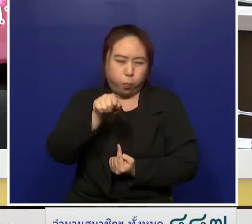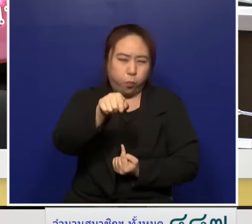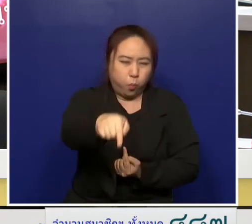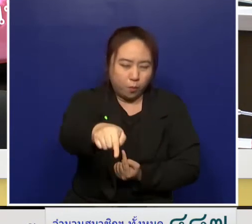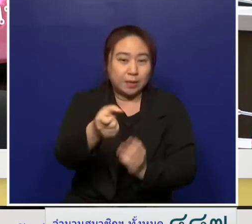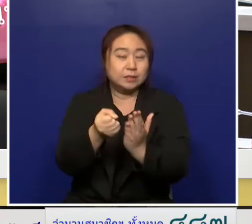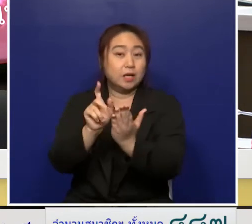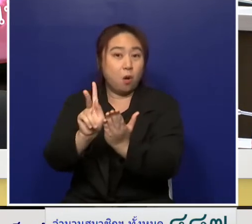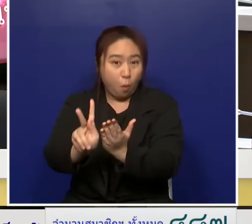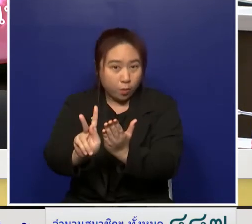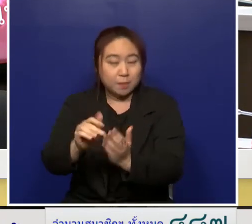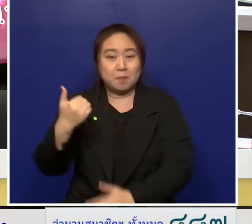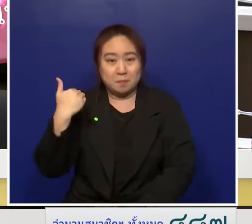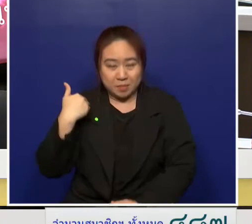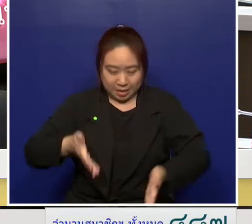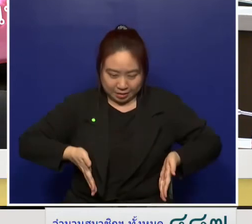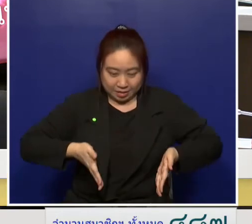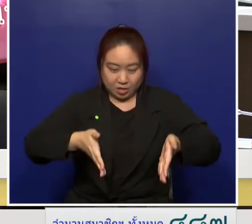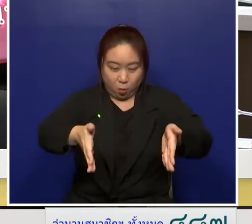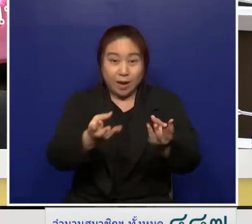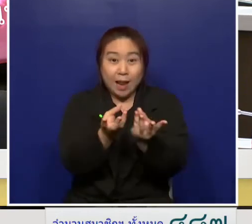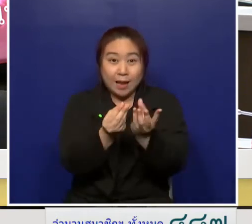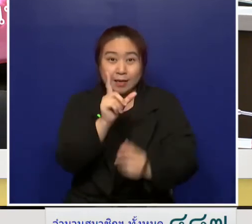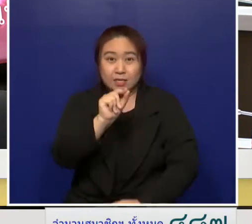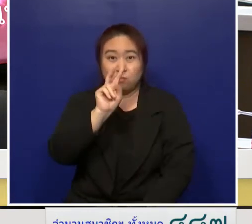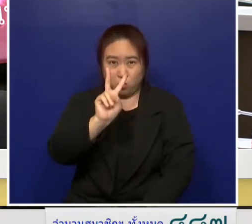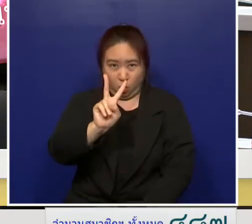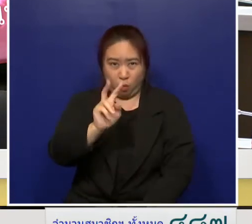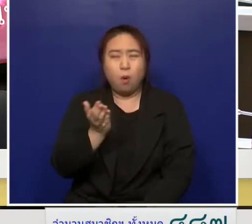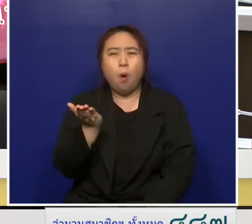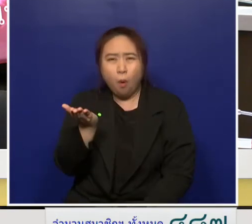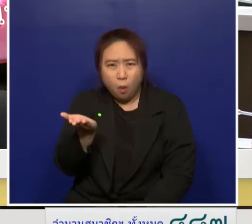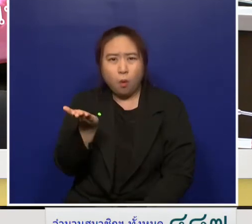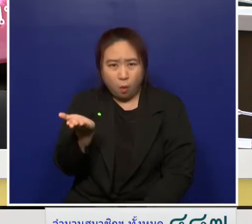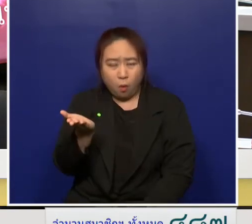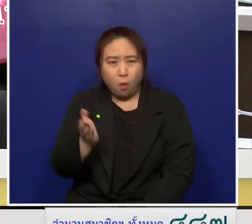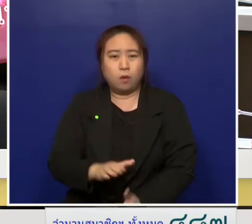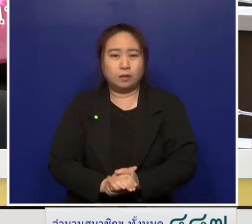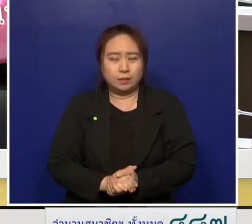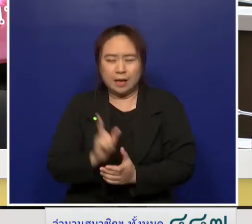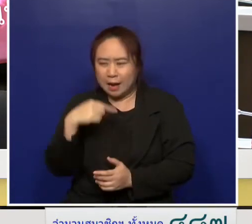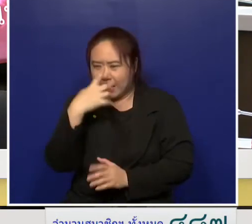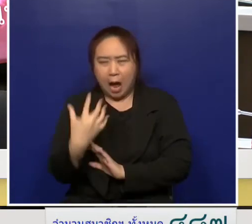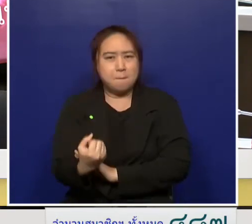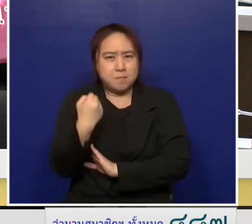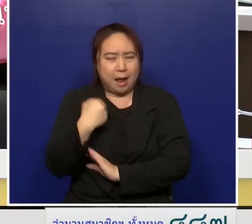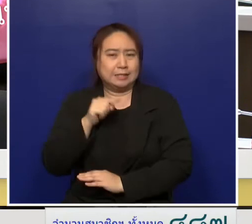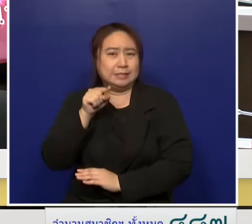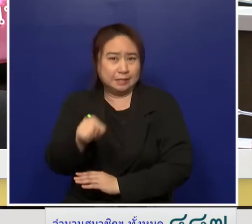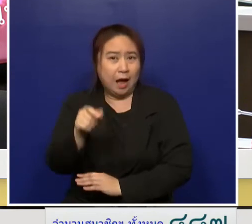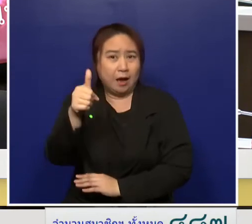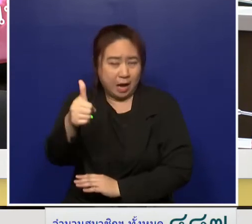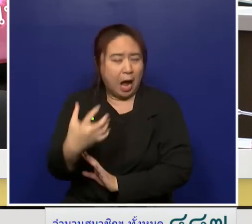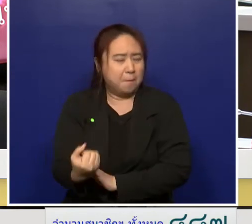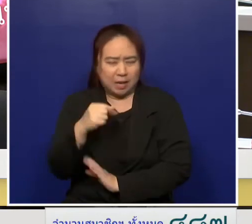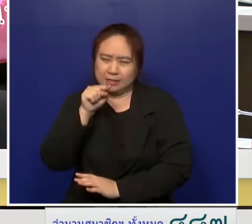ามกระลุณา ท่านเศนาบุดีที่มอำนาษสังการอำนาษิสังการ